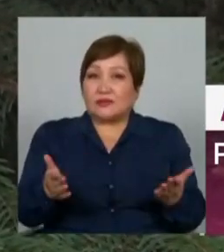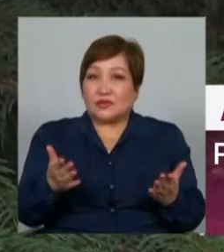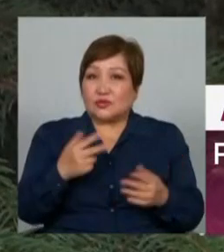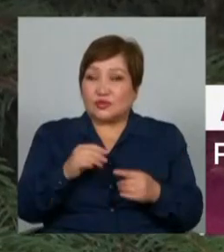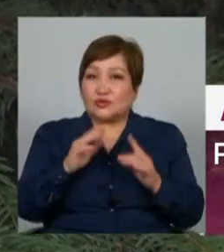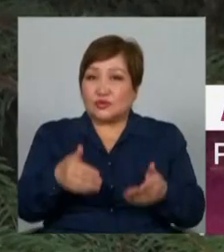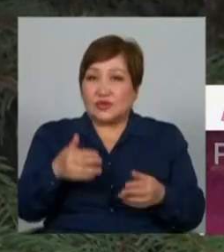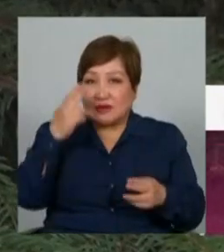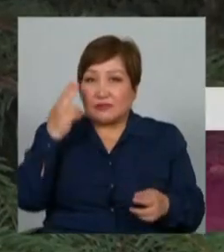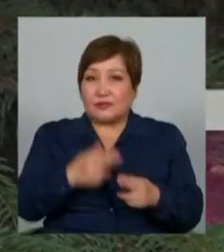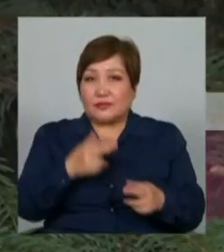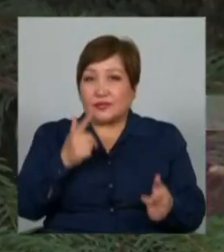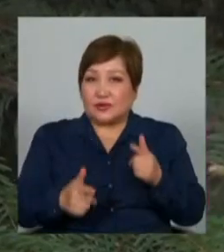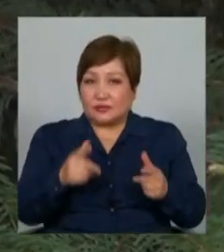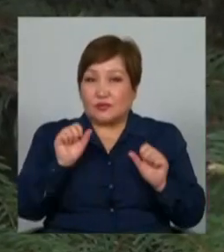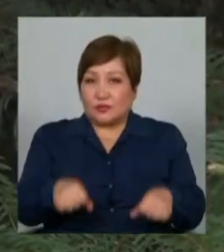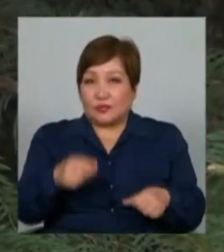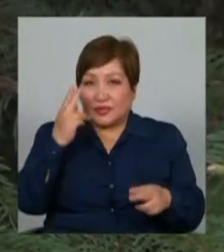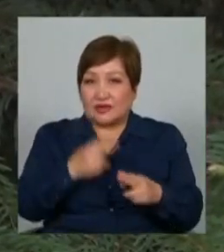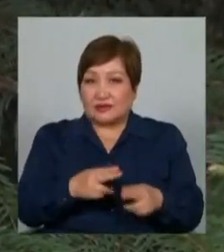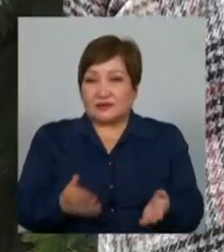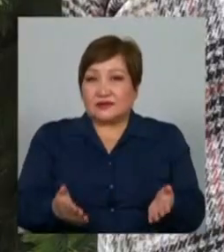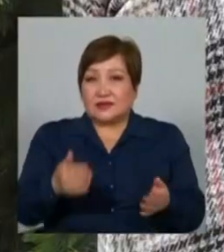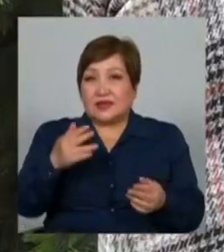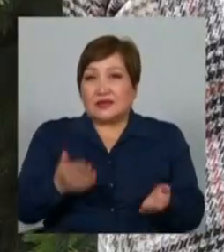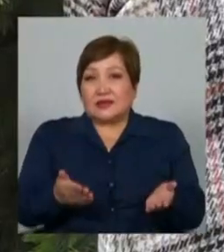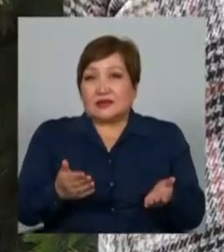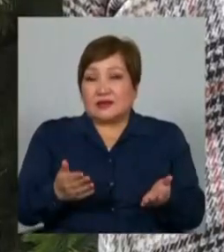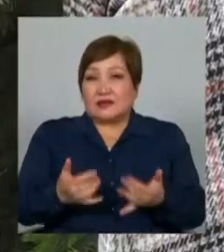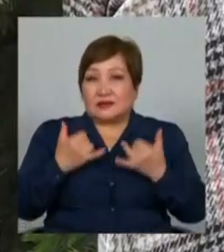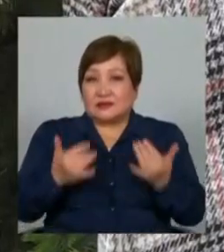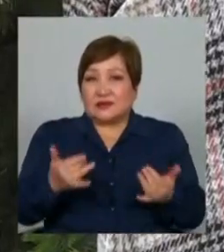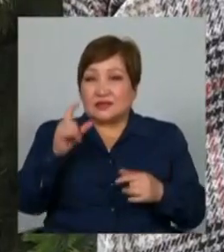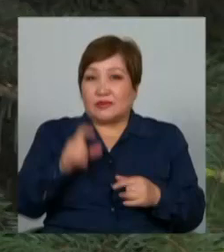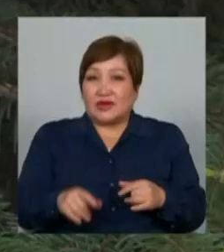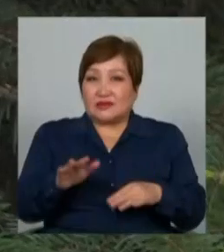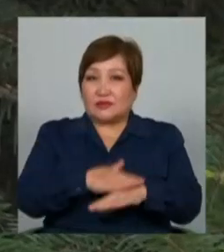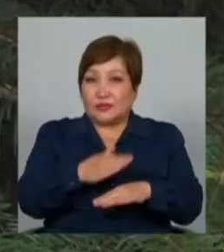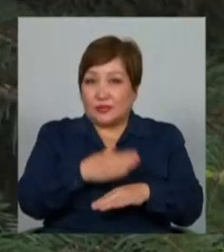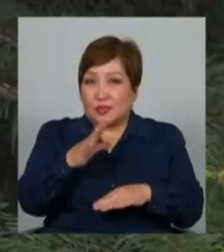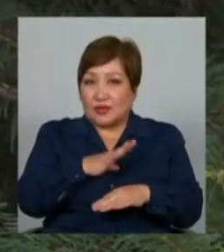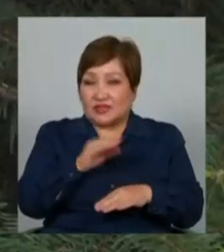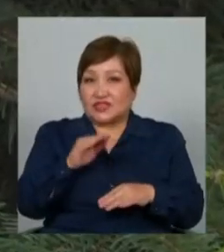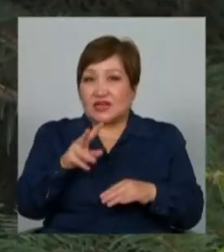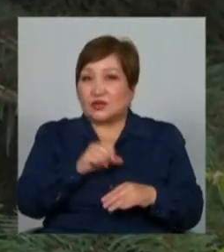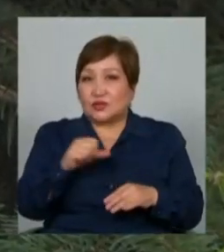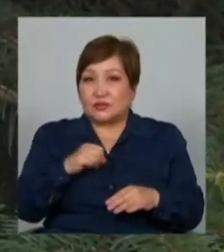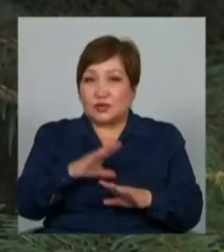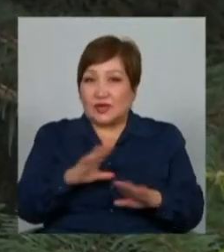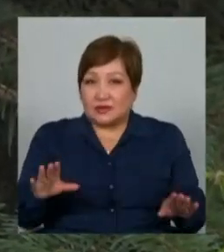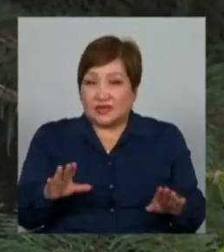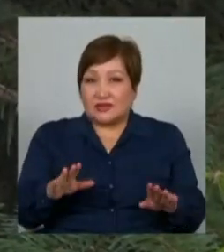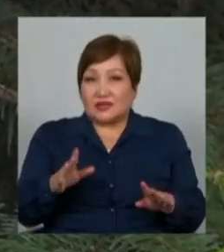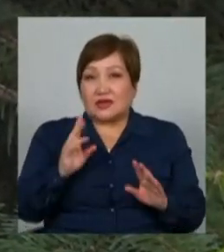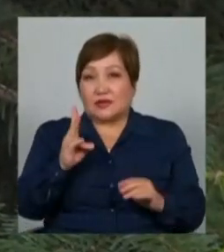аға бола білетін, ағаға іні бола білетін азамат еді. Жақаңның енді өз болмағанымен,